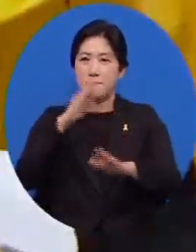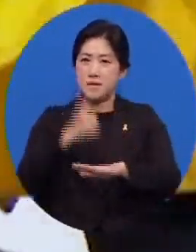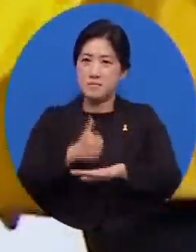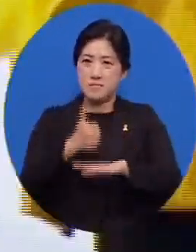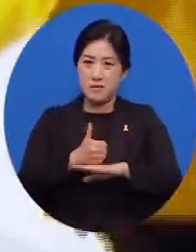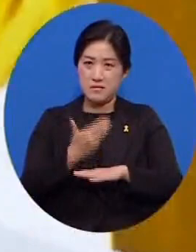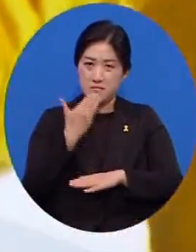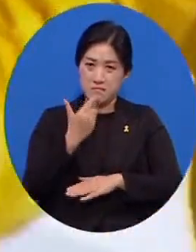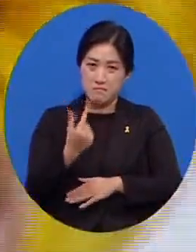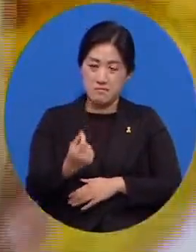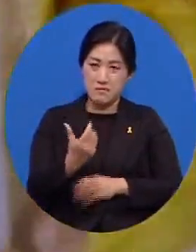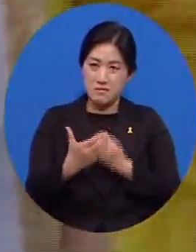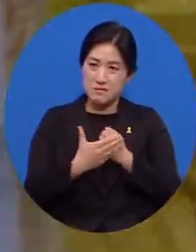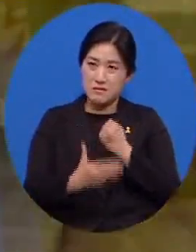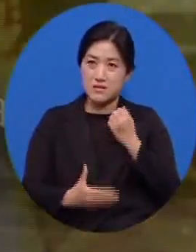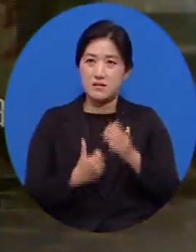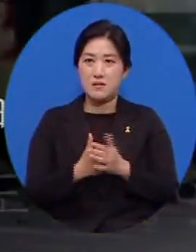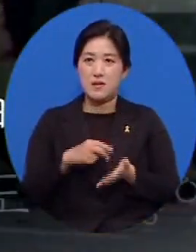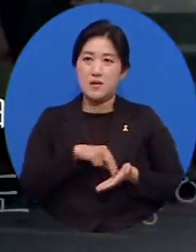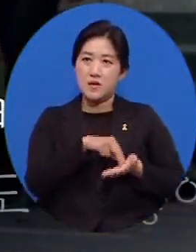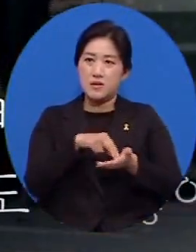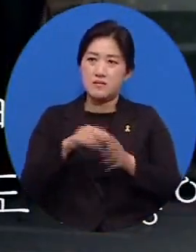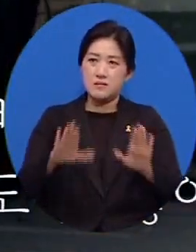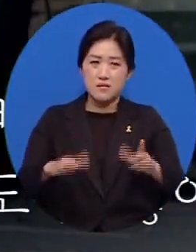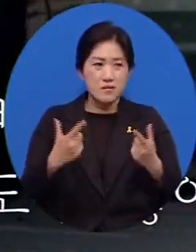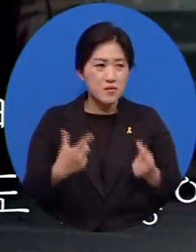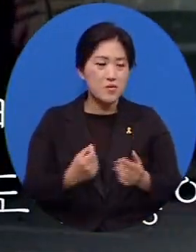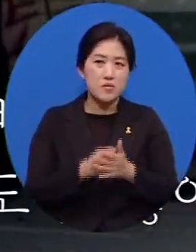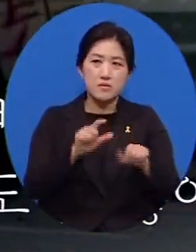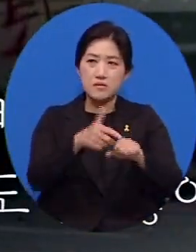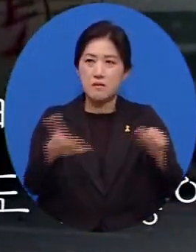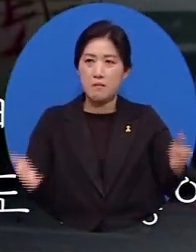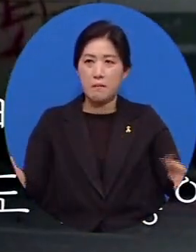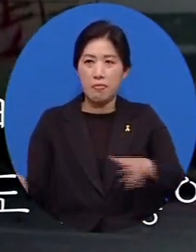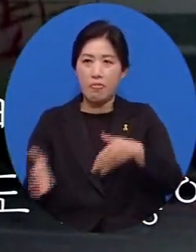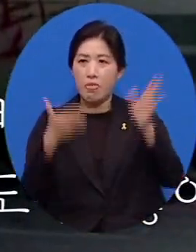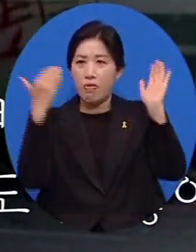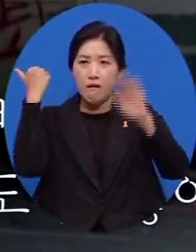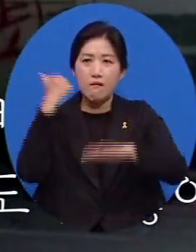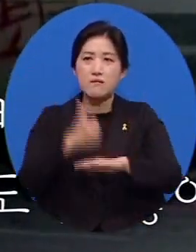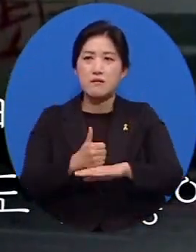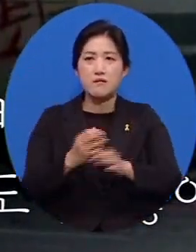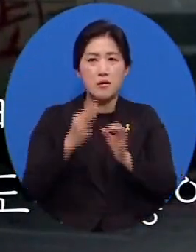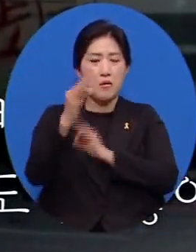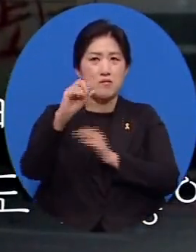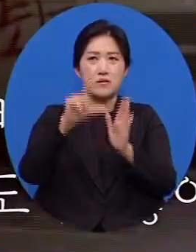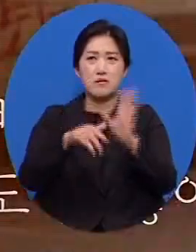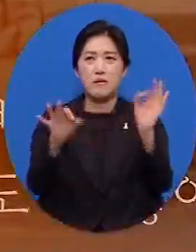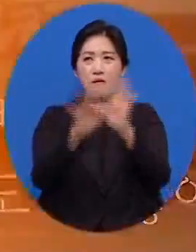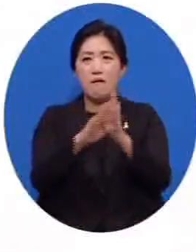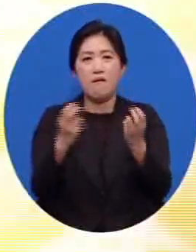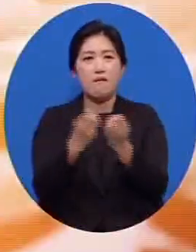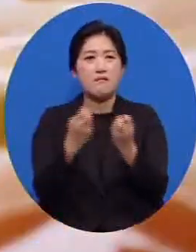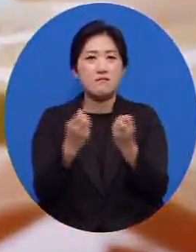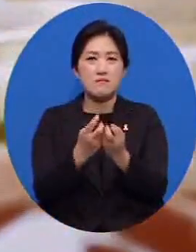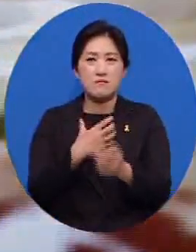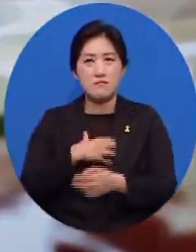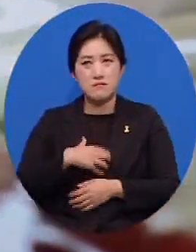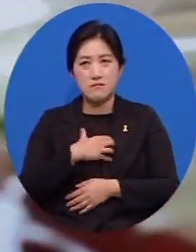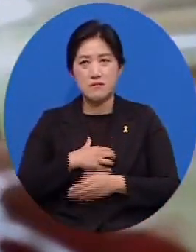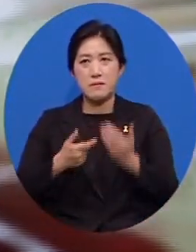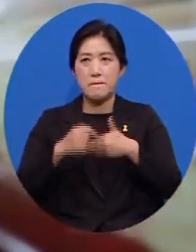있잖아. 이대로 이 시간을 놓쳐버리면 영영 기회가 오지 않을 수도 있잖아.